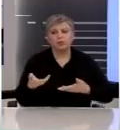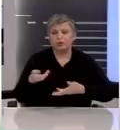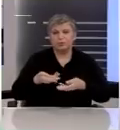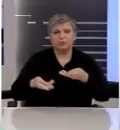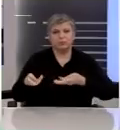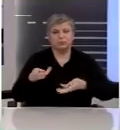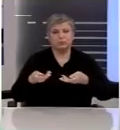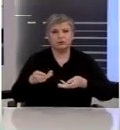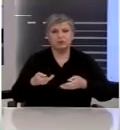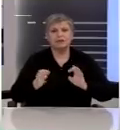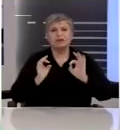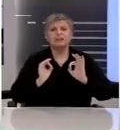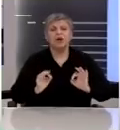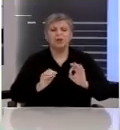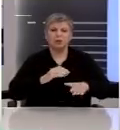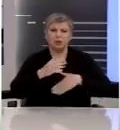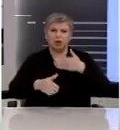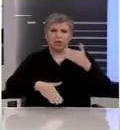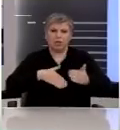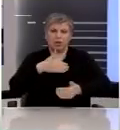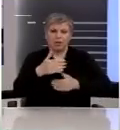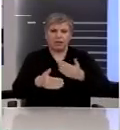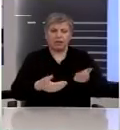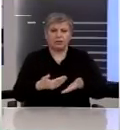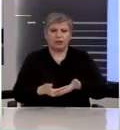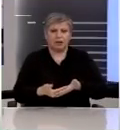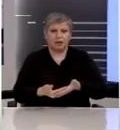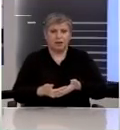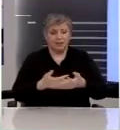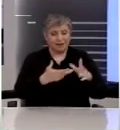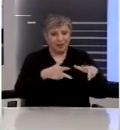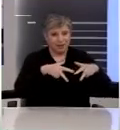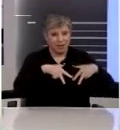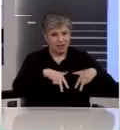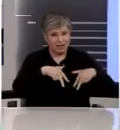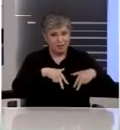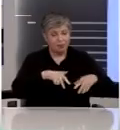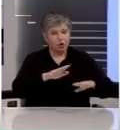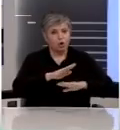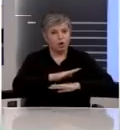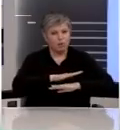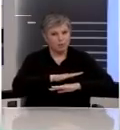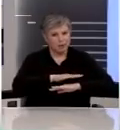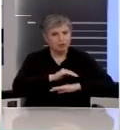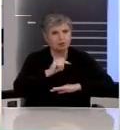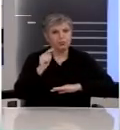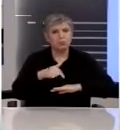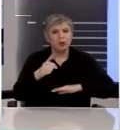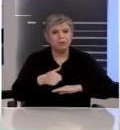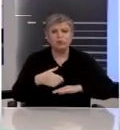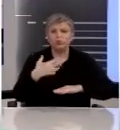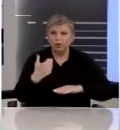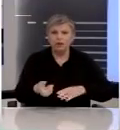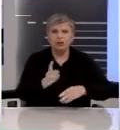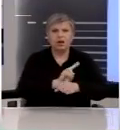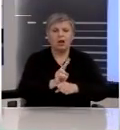κανονική διαδικασία όπως είχε ξεκινήσει, εφόσον η πλευρά του Υπουργείου Εθνικής Άμυνας είχε κάθε διαβεβαίωση και έγκριση ότι